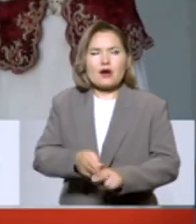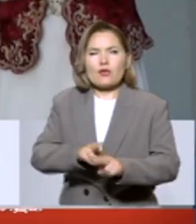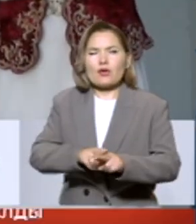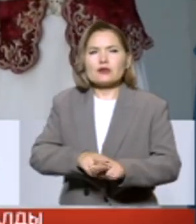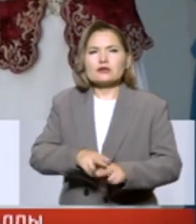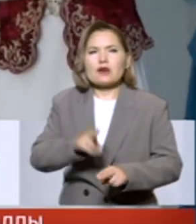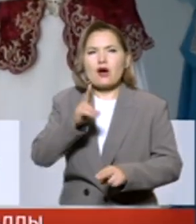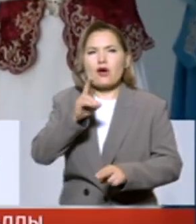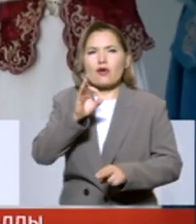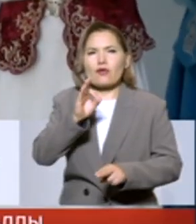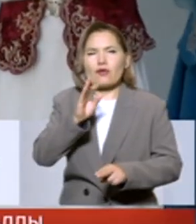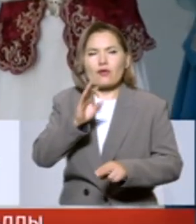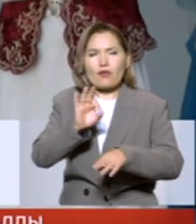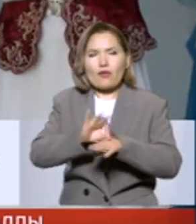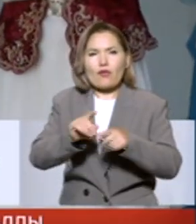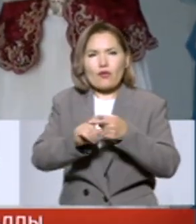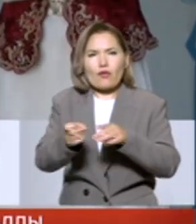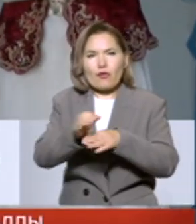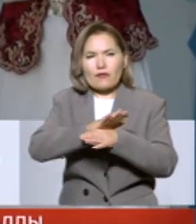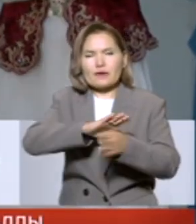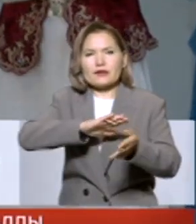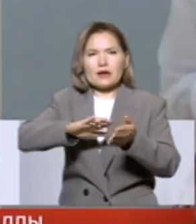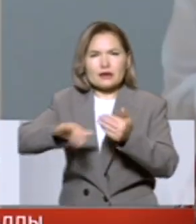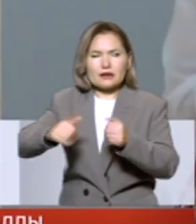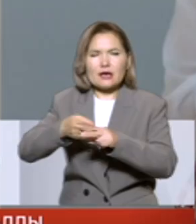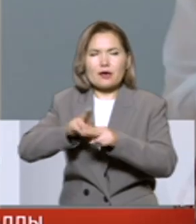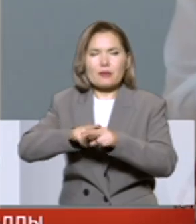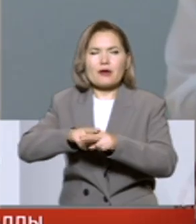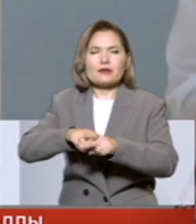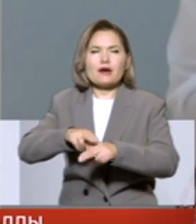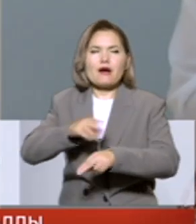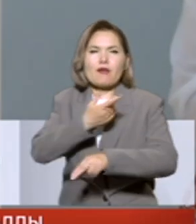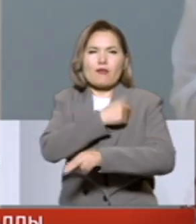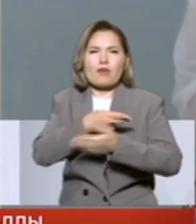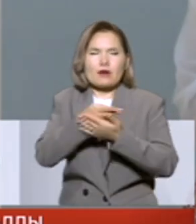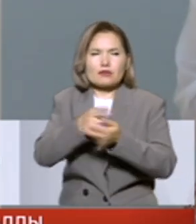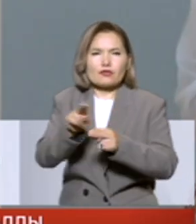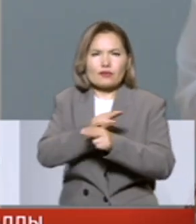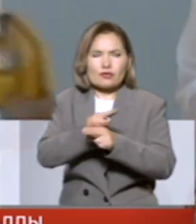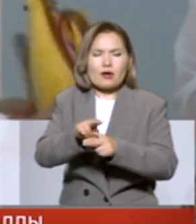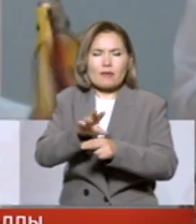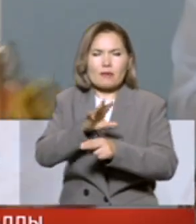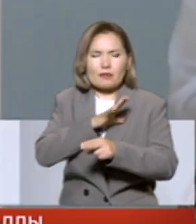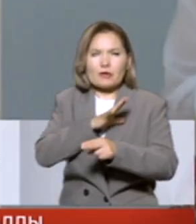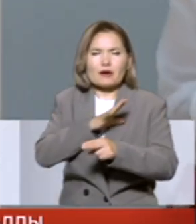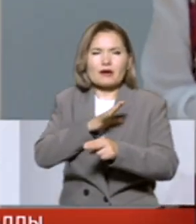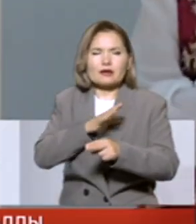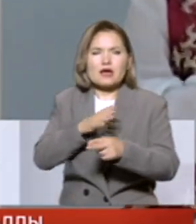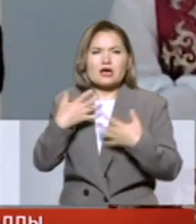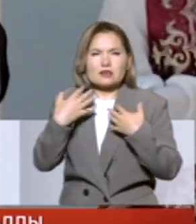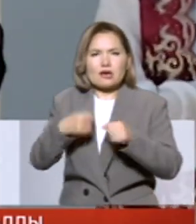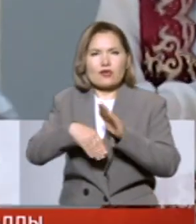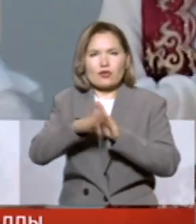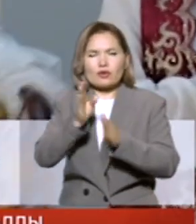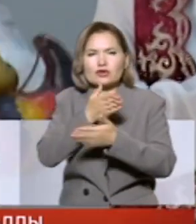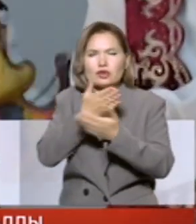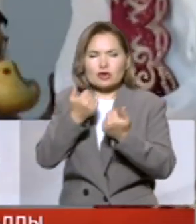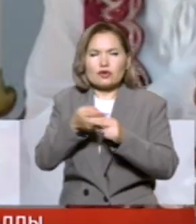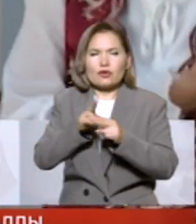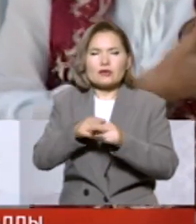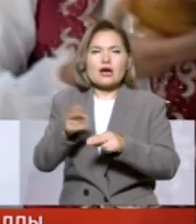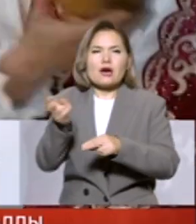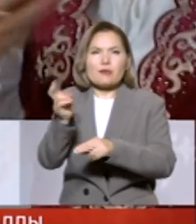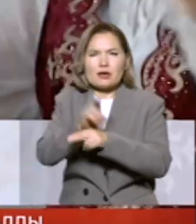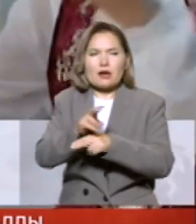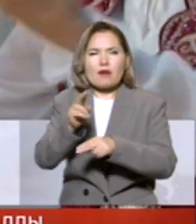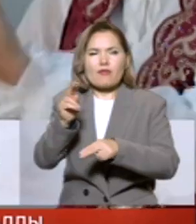қолын көтерілмей қалды. Сонан енді дәрігерлерге бардым, нәтиже берген жоқ. Енді осы жерге келгеннен кейін осы биге қатысып, енді қимыл